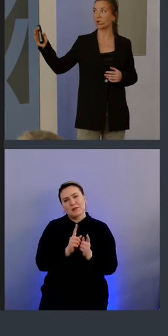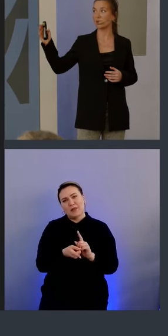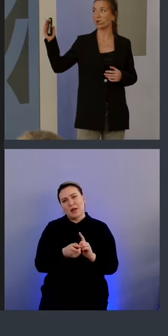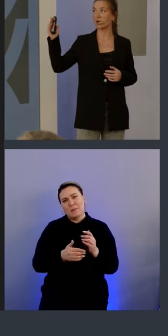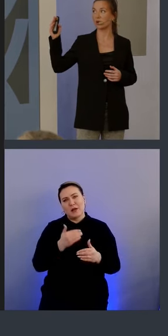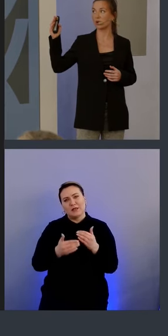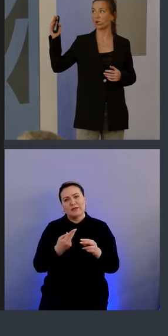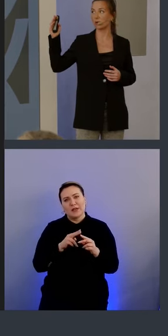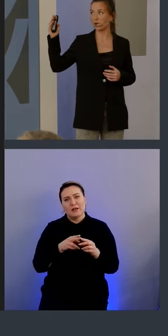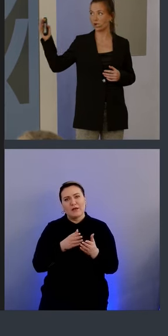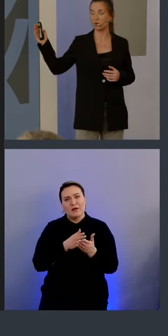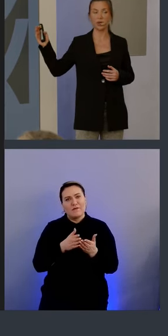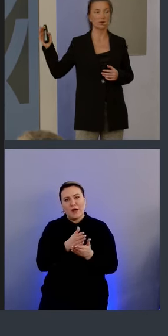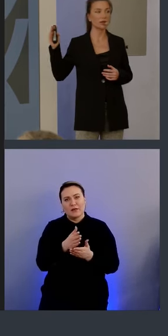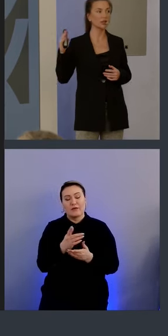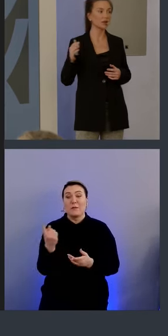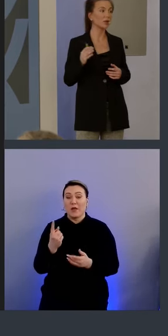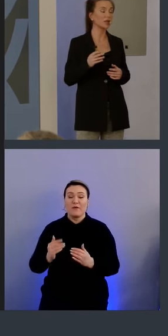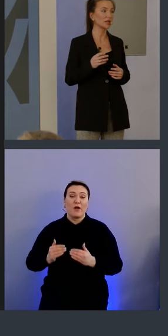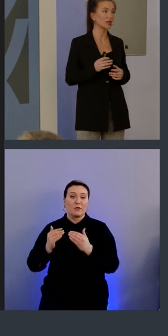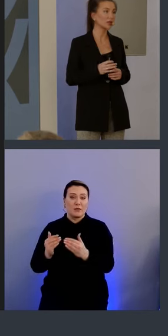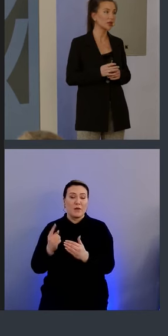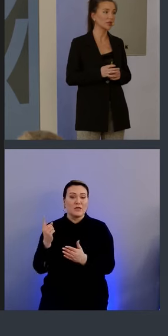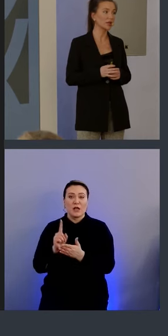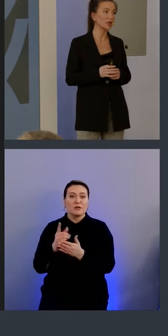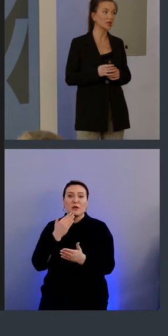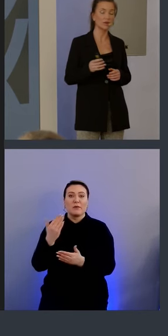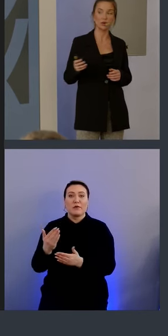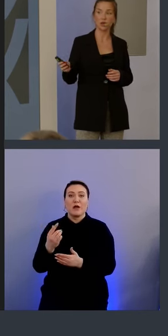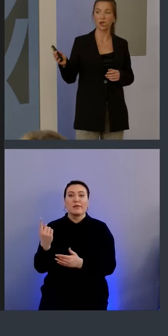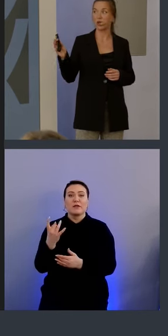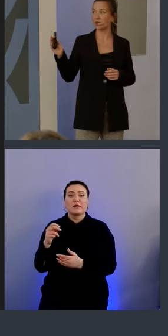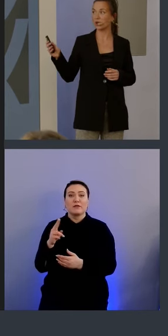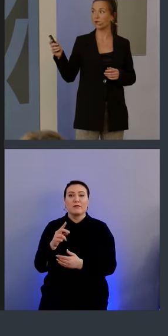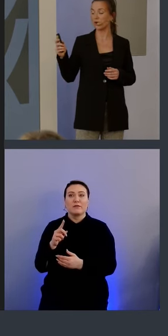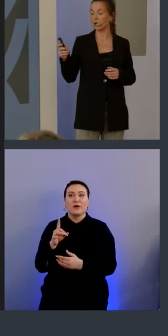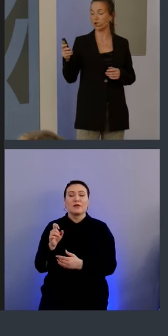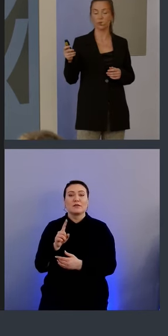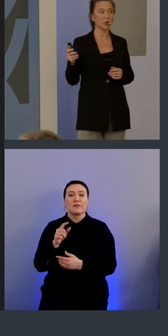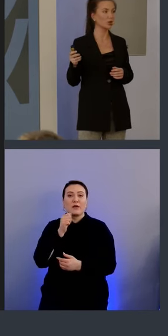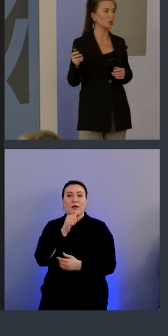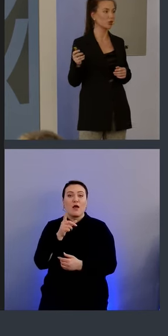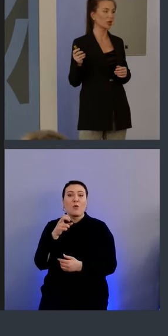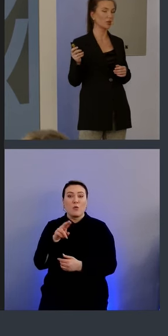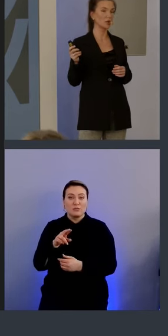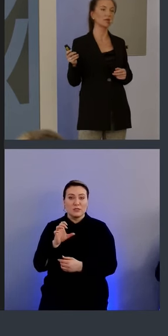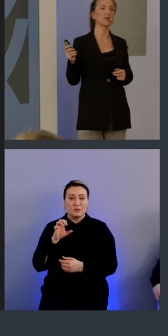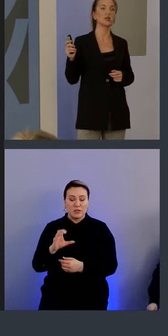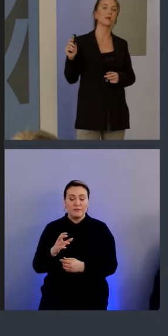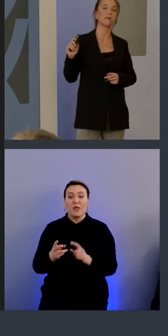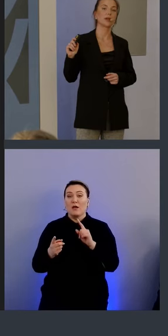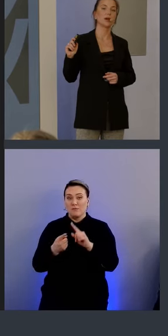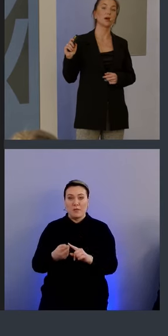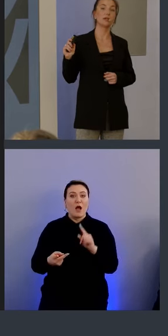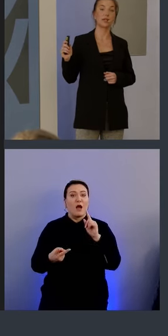и теперь в качестве первого фактора мы обязательно запрашиваем одноразовый код, и вторым фактором просим уже